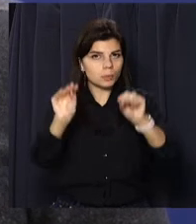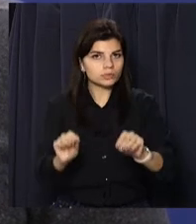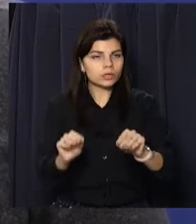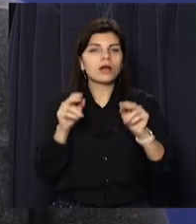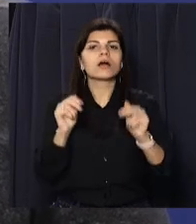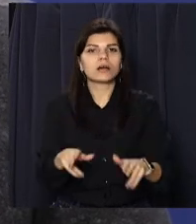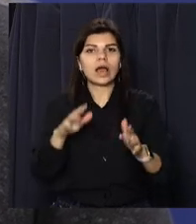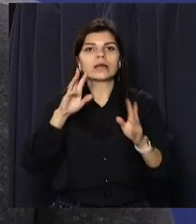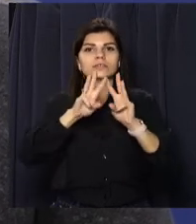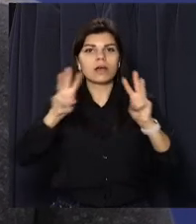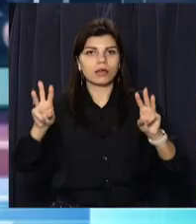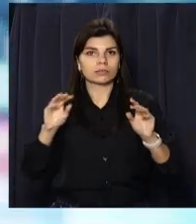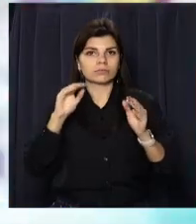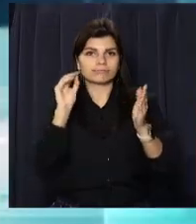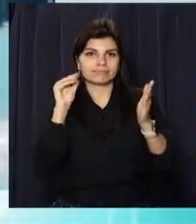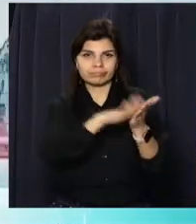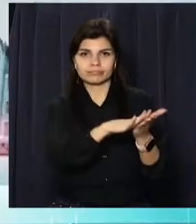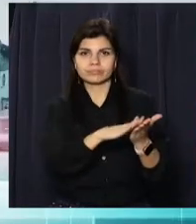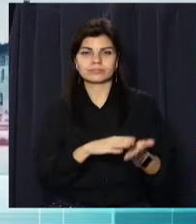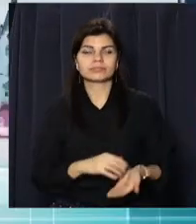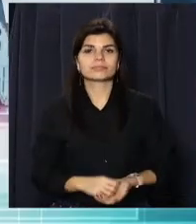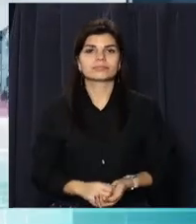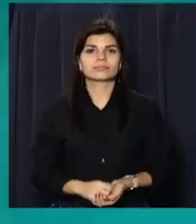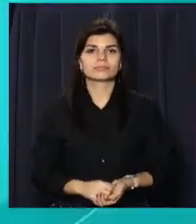її завантажити на сайт.